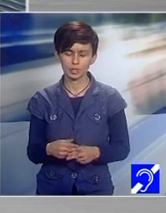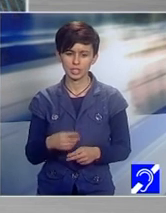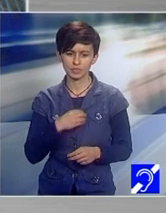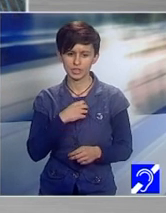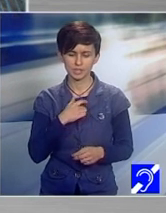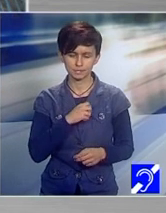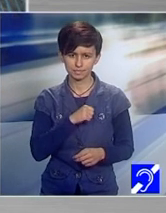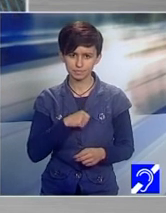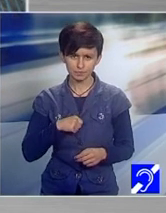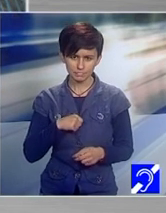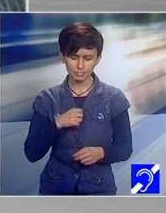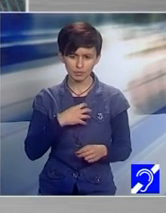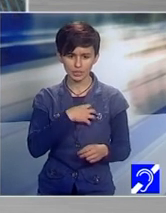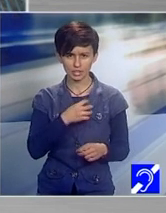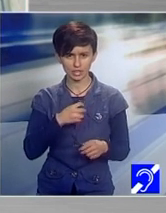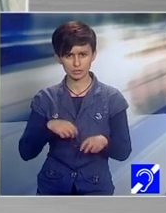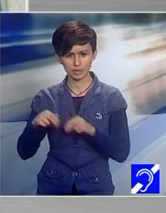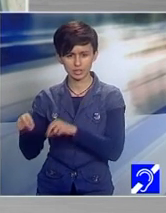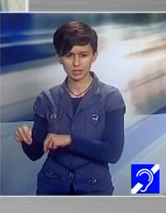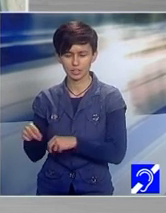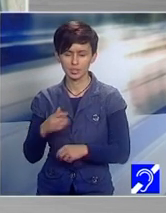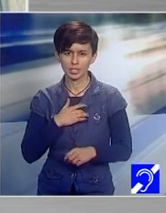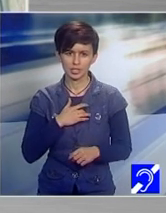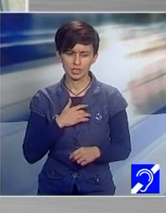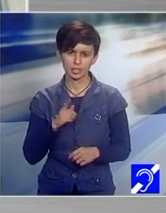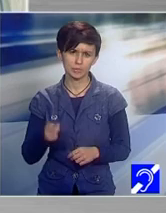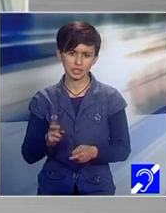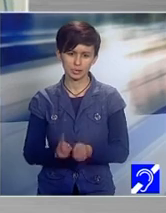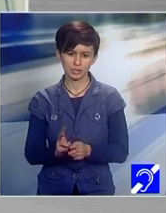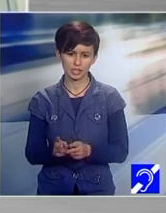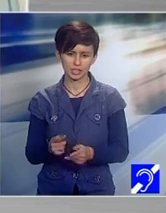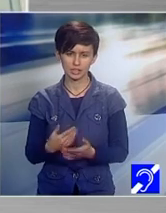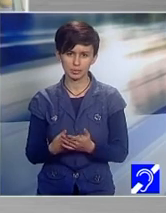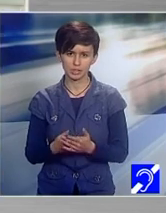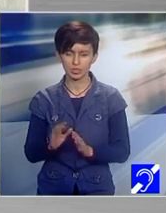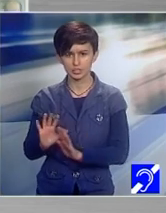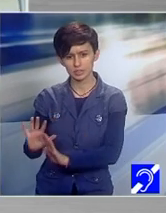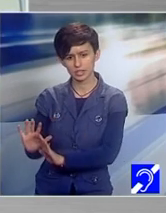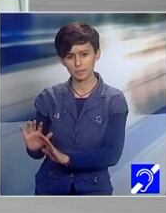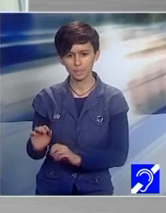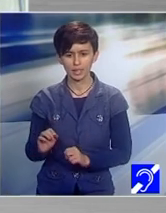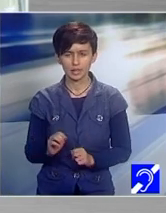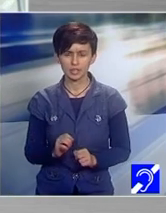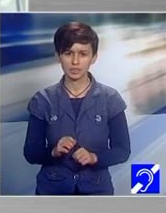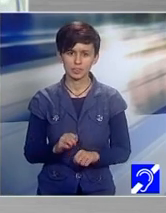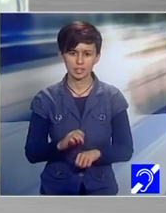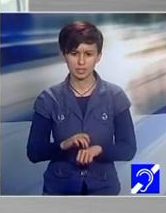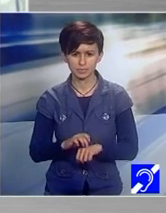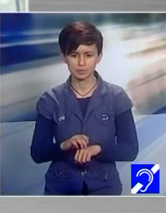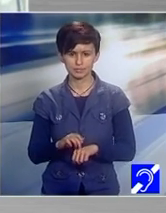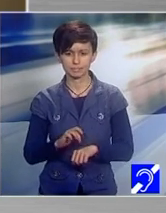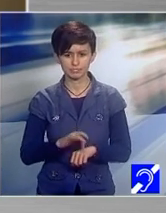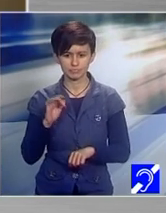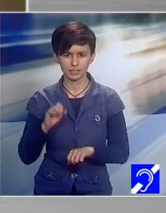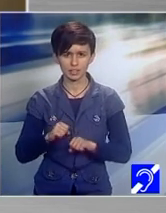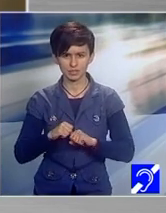trebuie văzut din punct de imunitar ulterior, tratat, ca să nu aibă, deci pentru a evita rejetul, pentru a evita infecțiile, pentru a evita compatibilitatea.